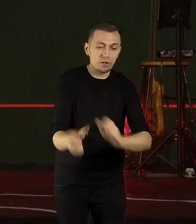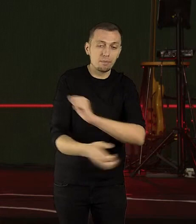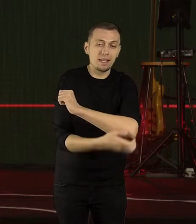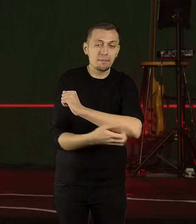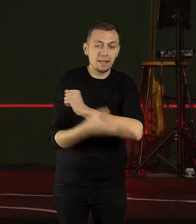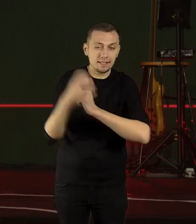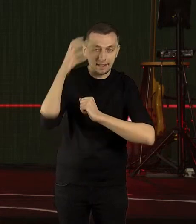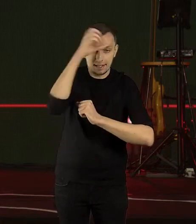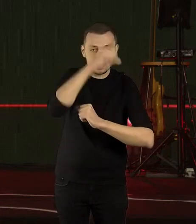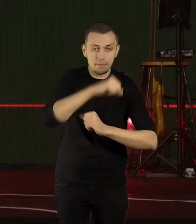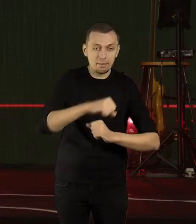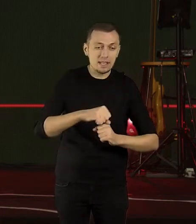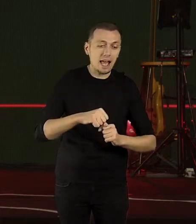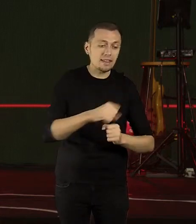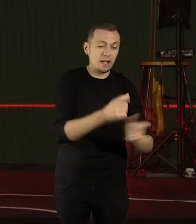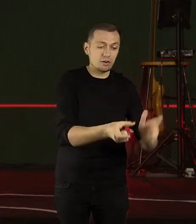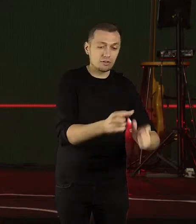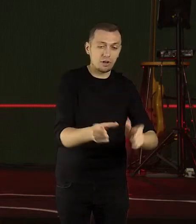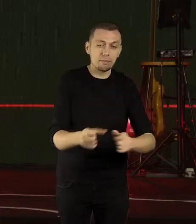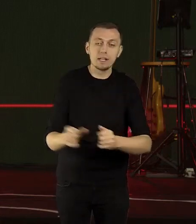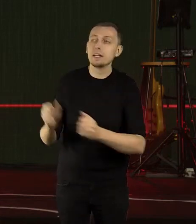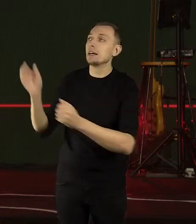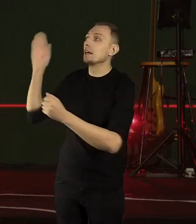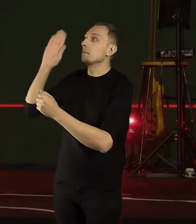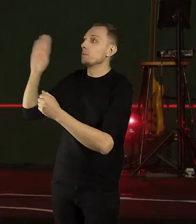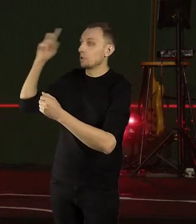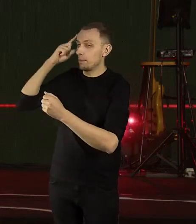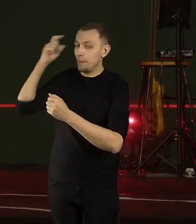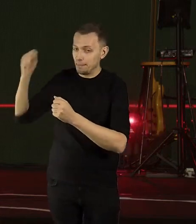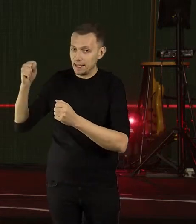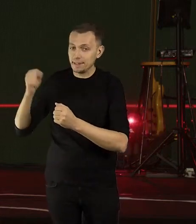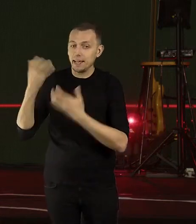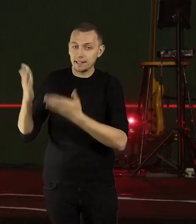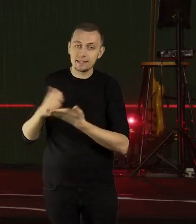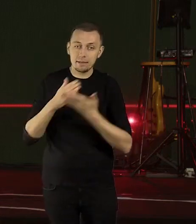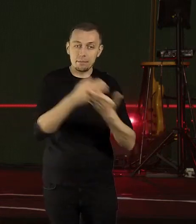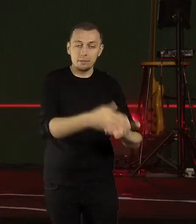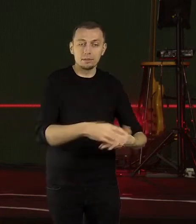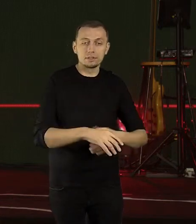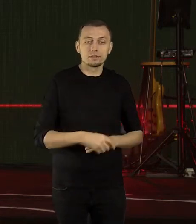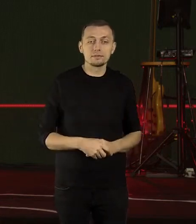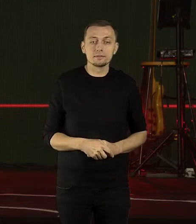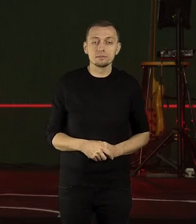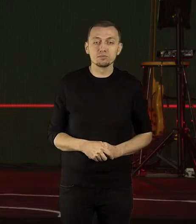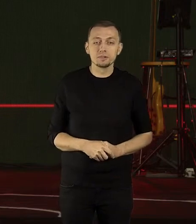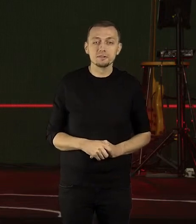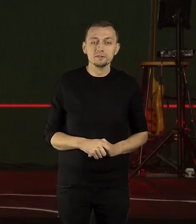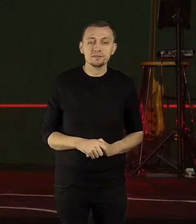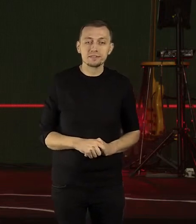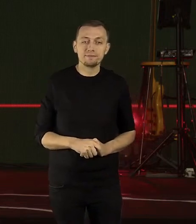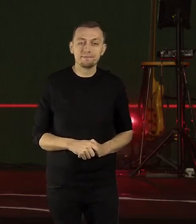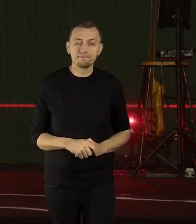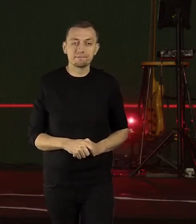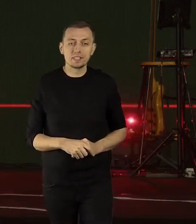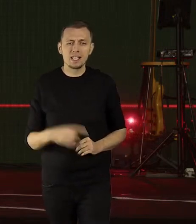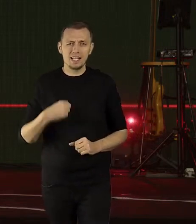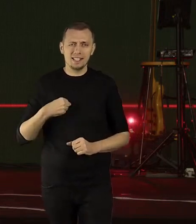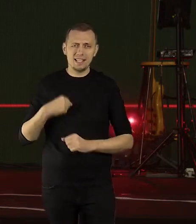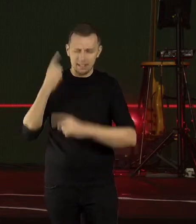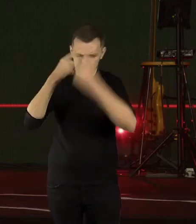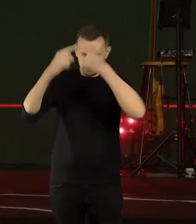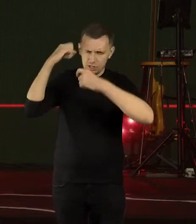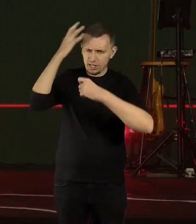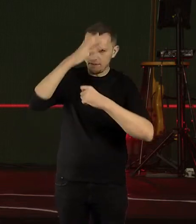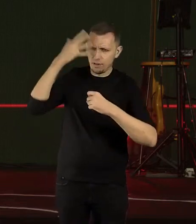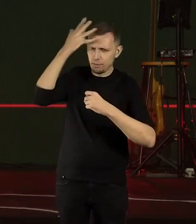Ja sobie pomyślałem, chociaż Pan Bóg mi tego nie zlecił, ale gdyby mi zlecił przygotowanie narodzin Chrystusa,